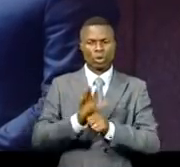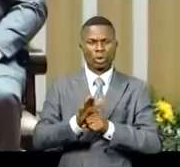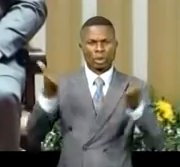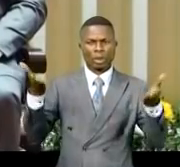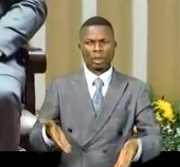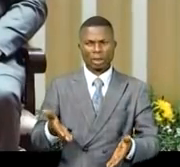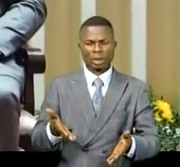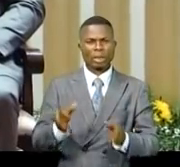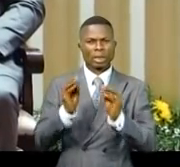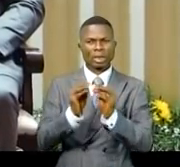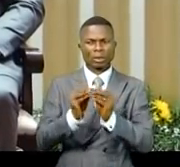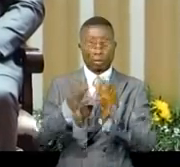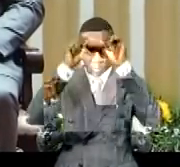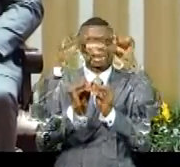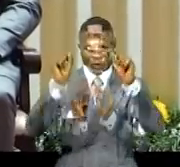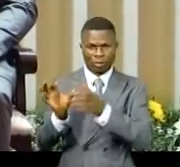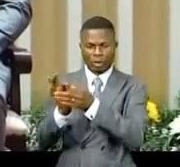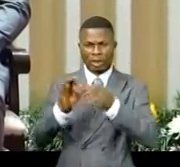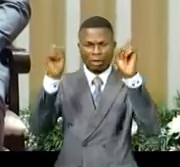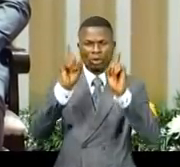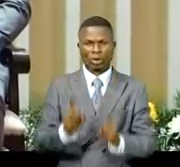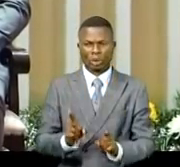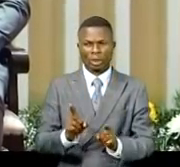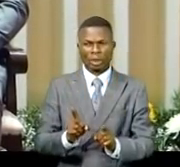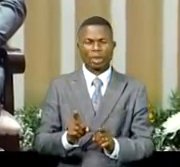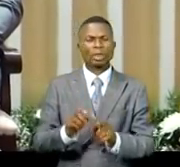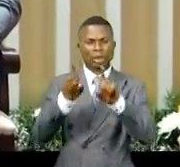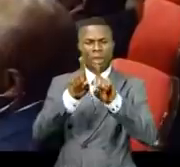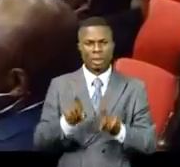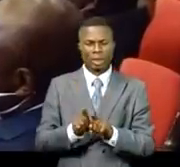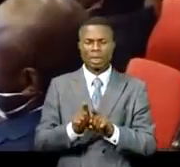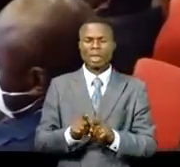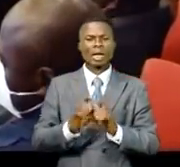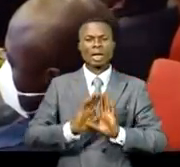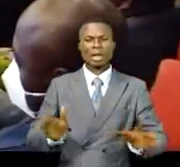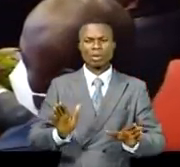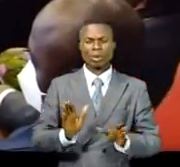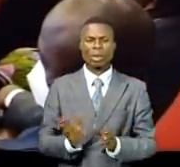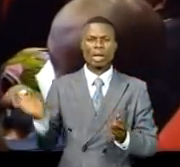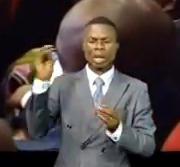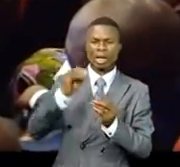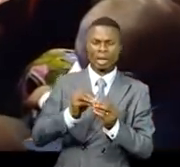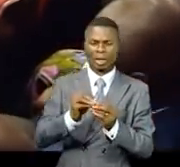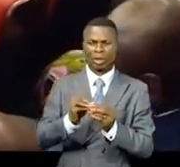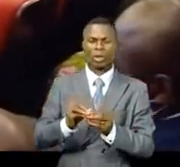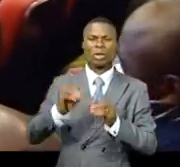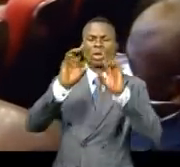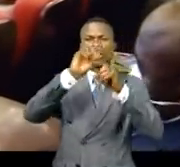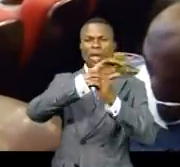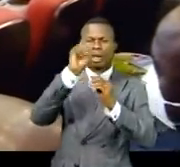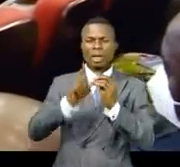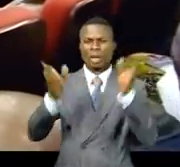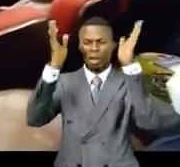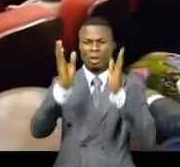présence à ces assises du président de l'Union africaine. Ils se sont par ailleurs dit favorables à l'intégration régionale et continentale pour une